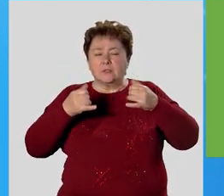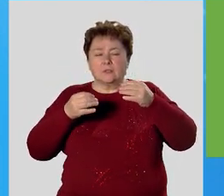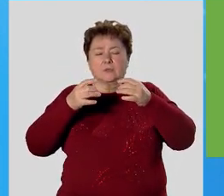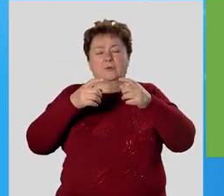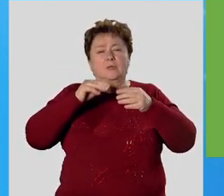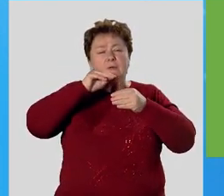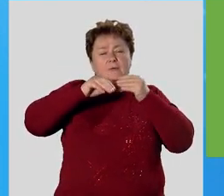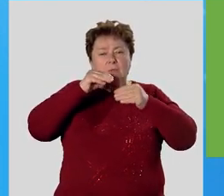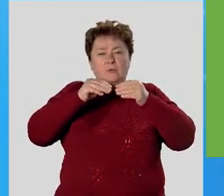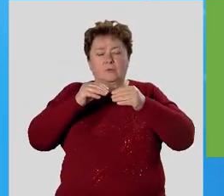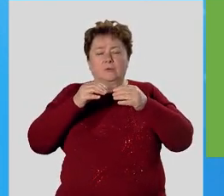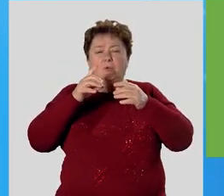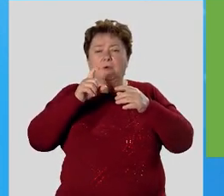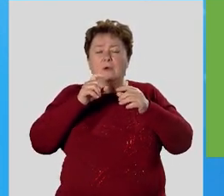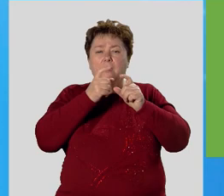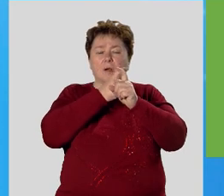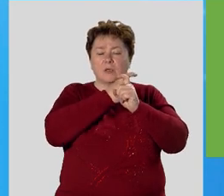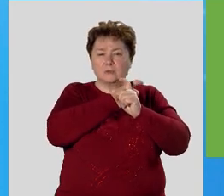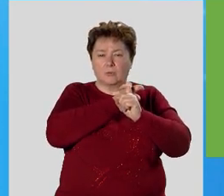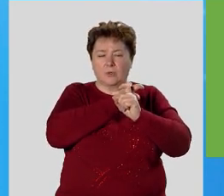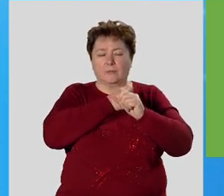формируют хромосомы.